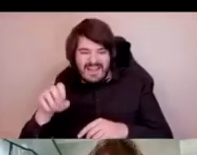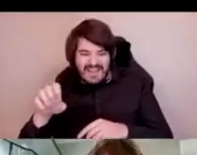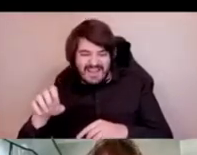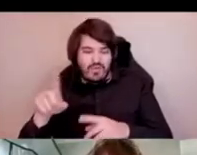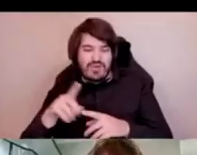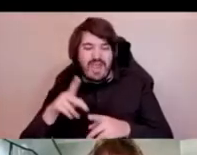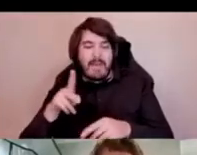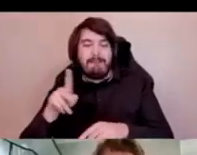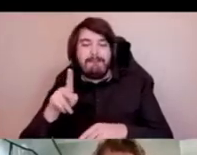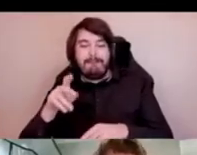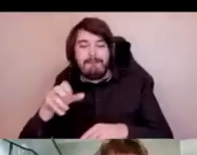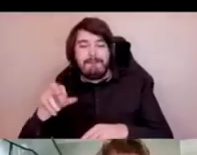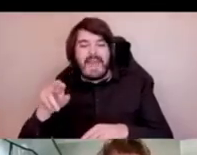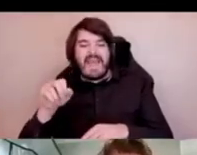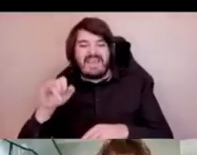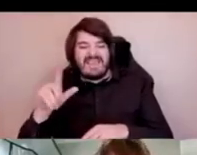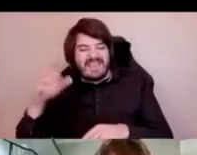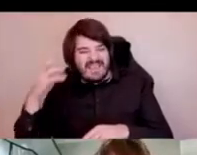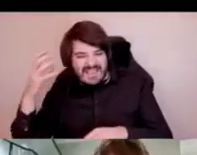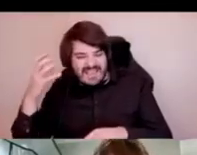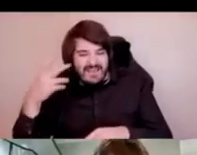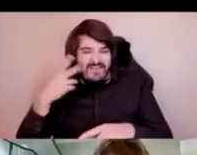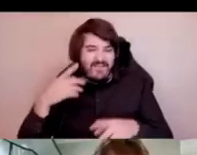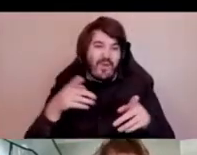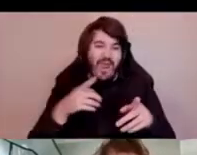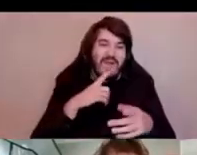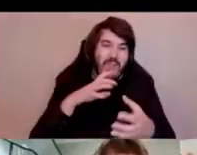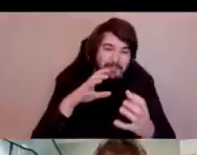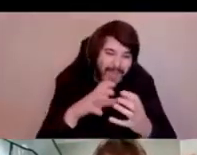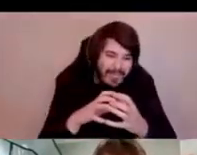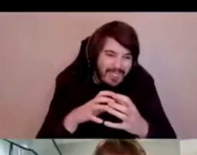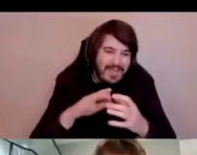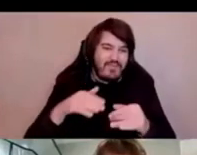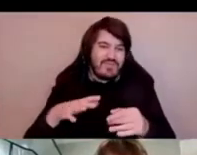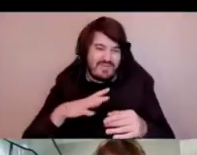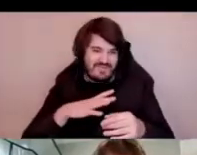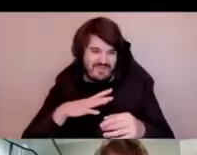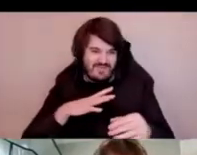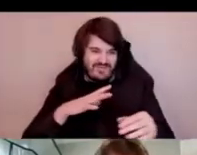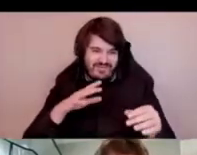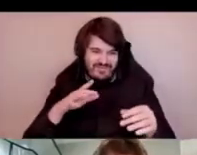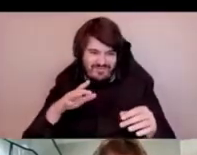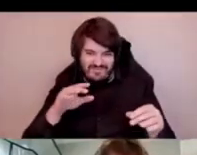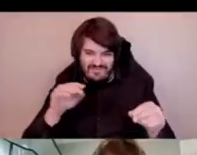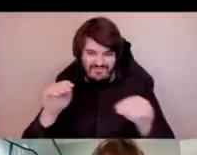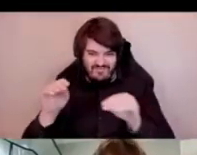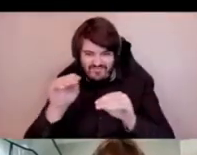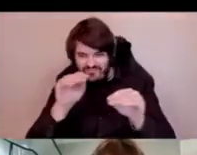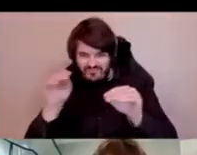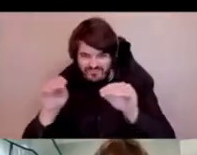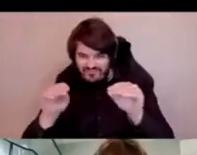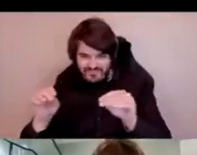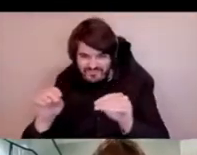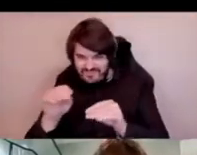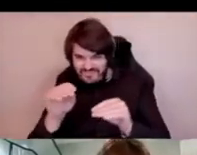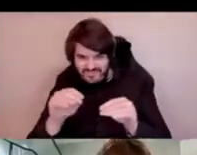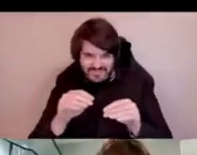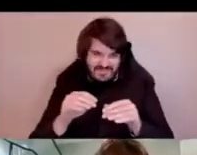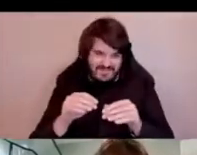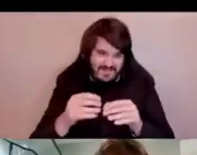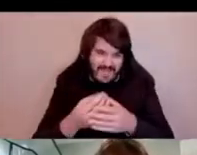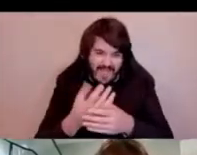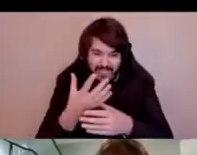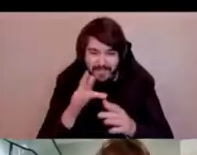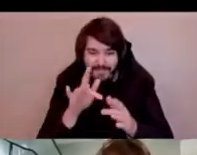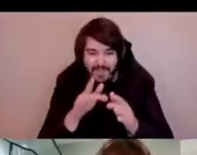et du persil. Ensuite, on voit les tomates, puis c'est entre tous les plants, il y a comme